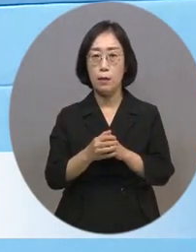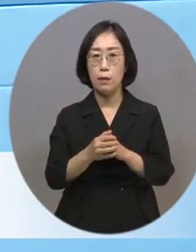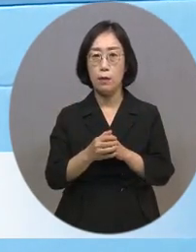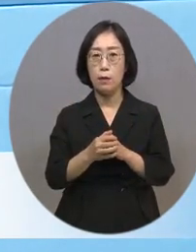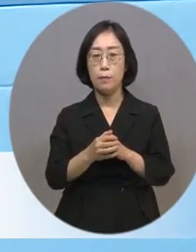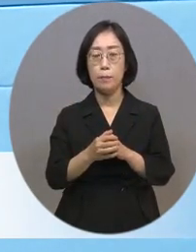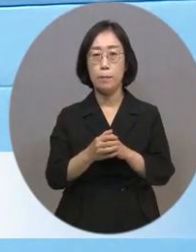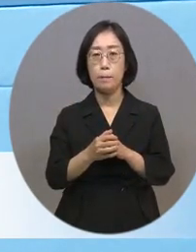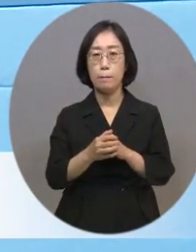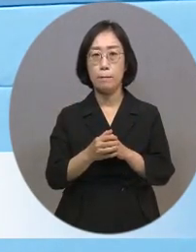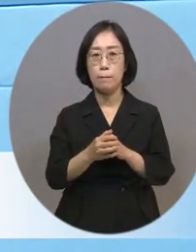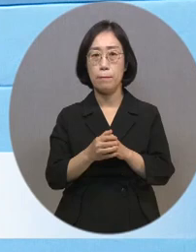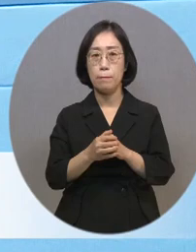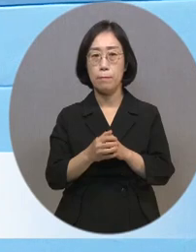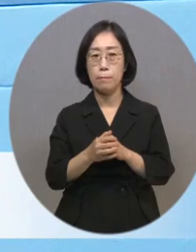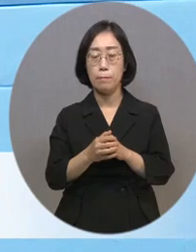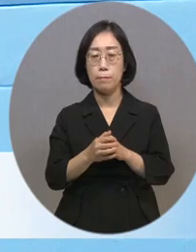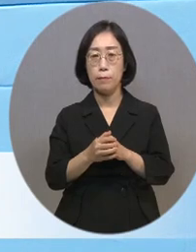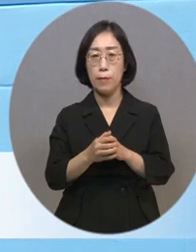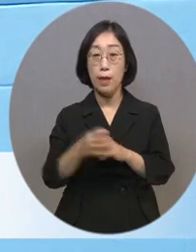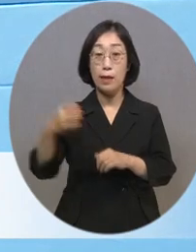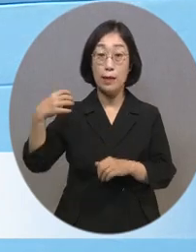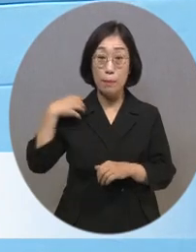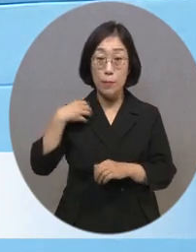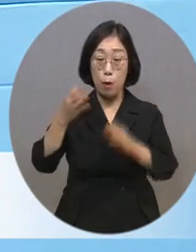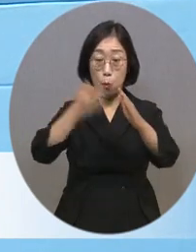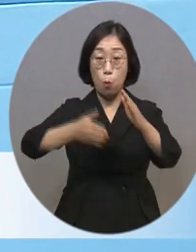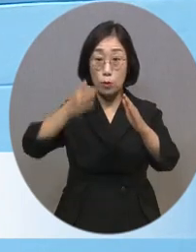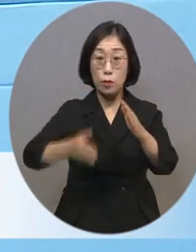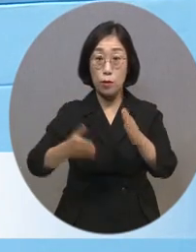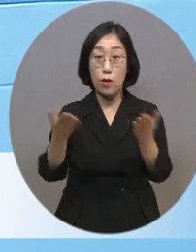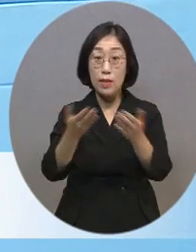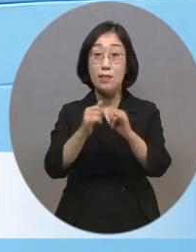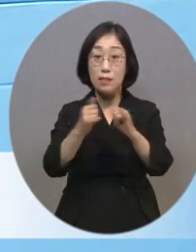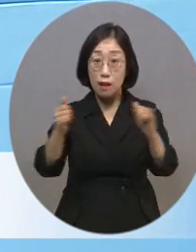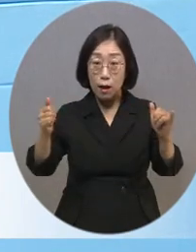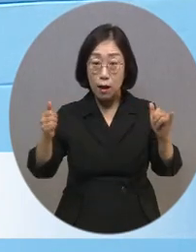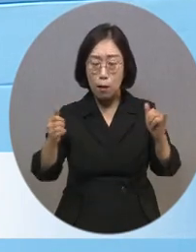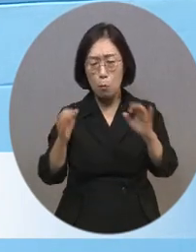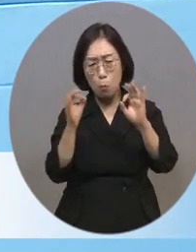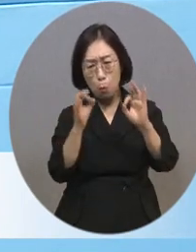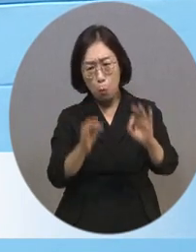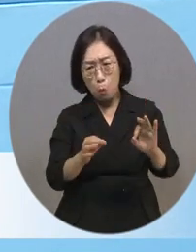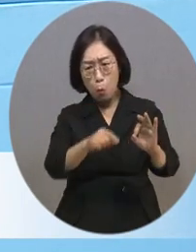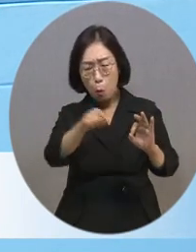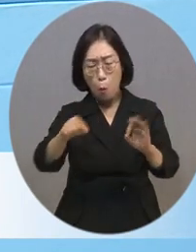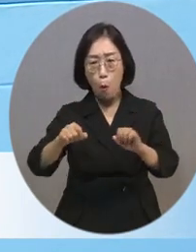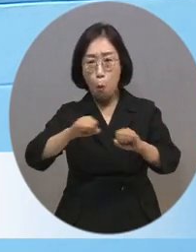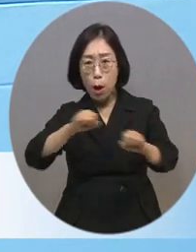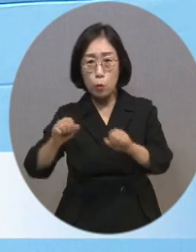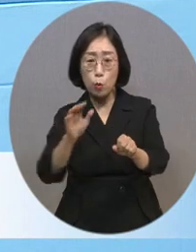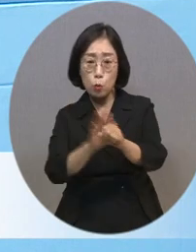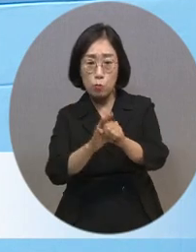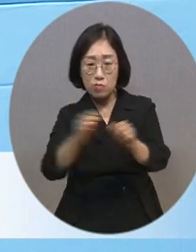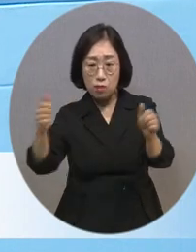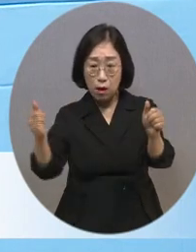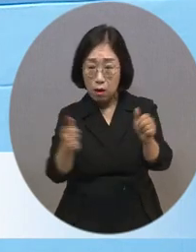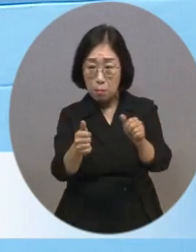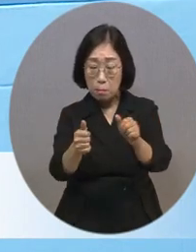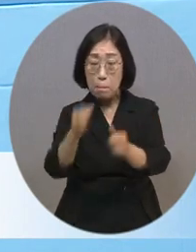그때 이제 다녀간 담당 공무원이 장성희 씨와 같이 있던 활동 지원사를 목격을